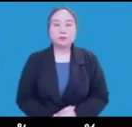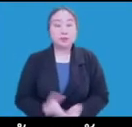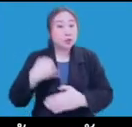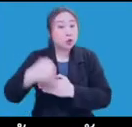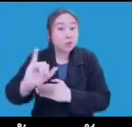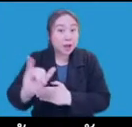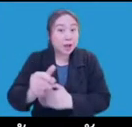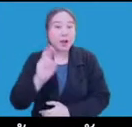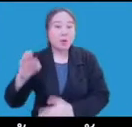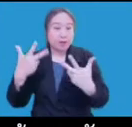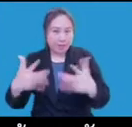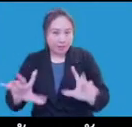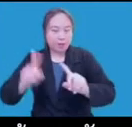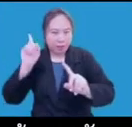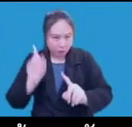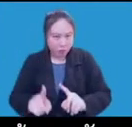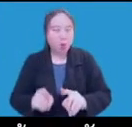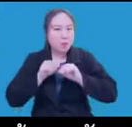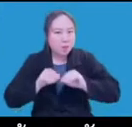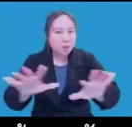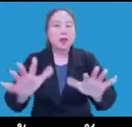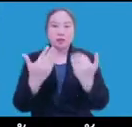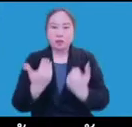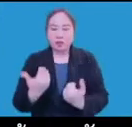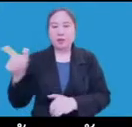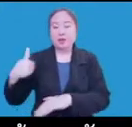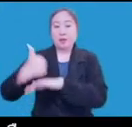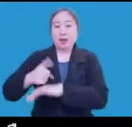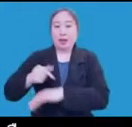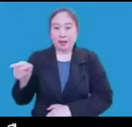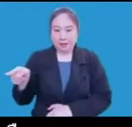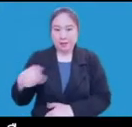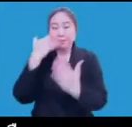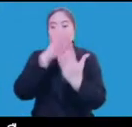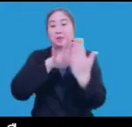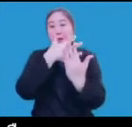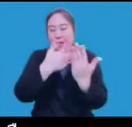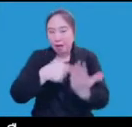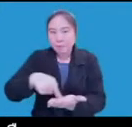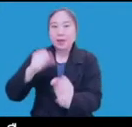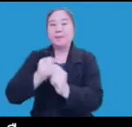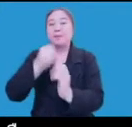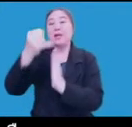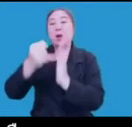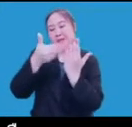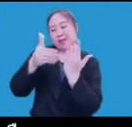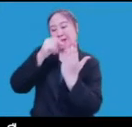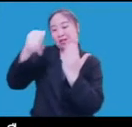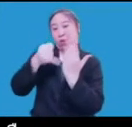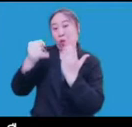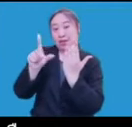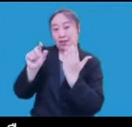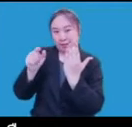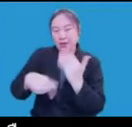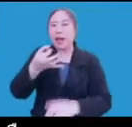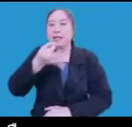ยังไม่จบนะครับระบบเสร็จแล้วแต่ว่าเราต้องสื่อสารนะครับตรงนี้พอดีทางท่านอภิกรมชุมชนเนี่ยมีนโยบายให้ไปใช้ที่20จังหวัดอีสานเพื่